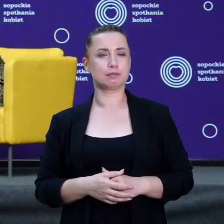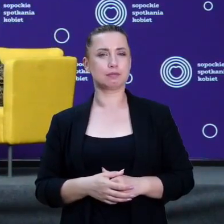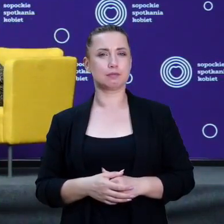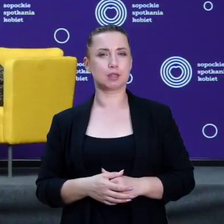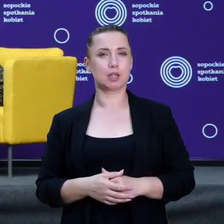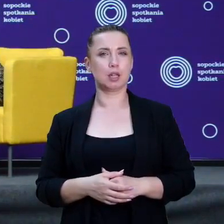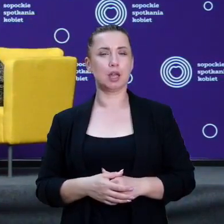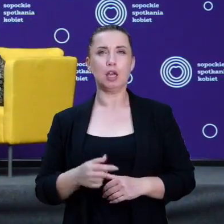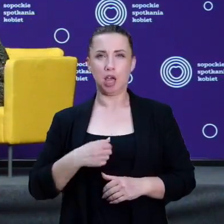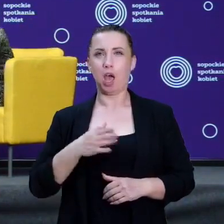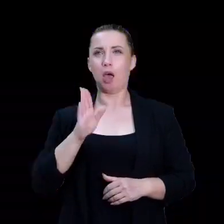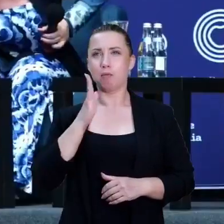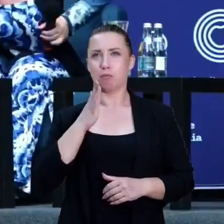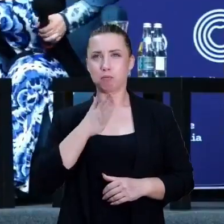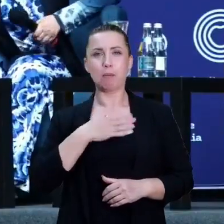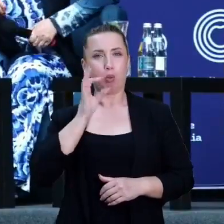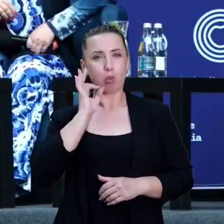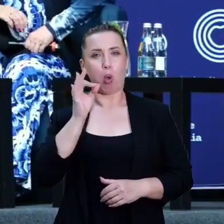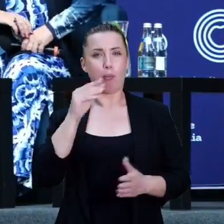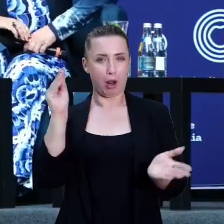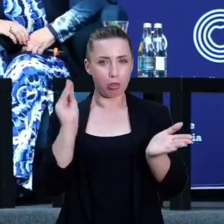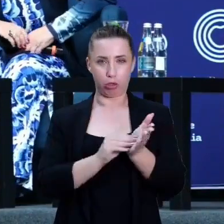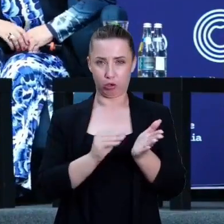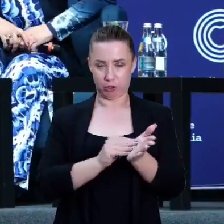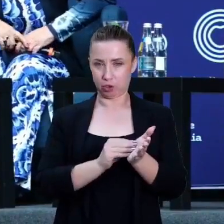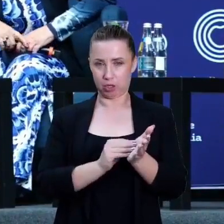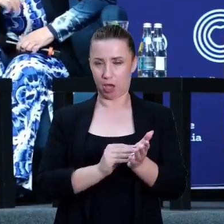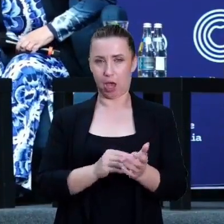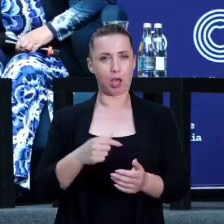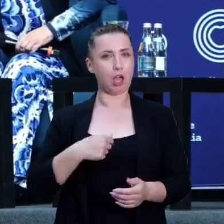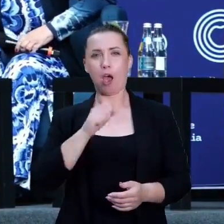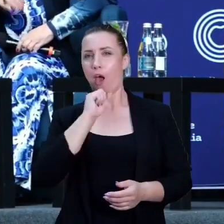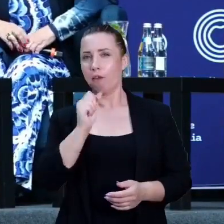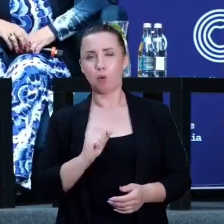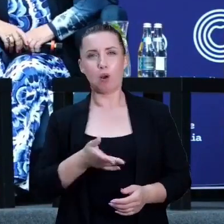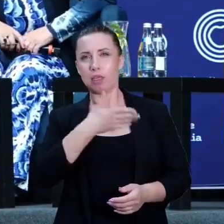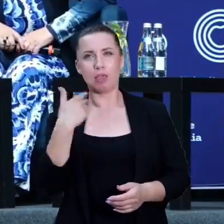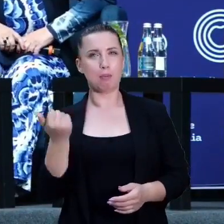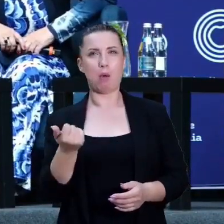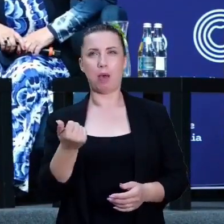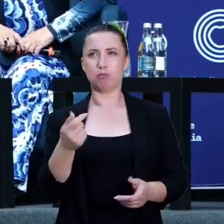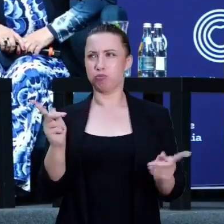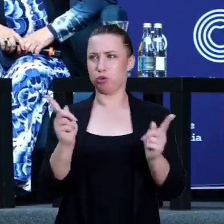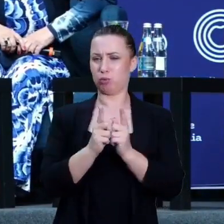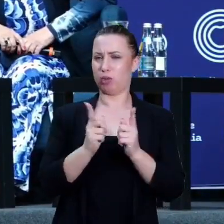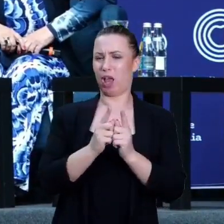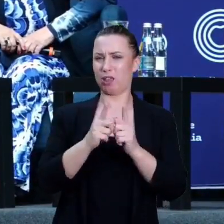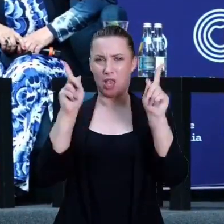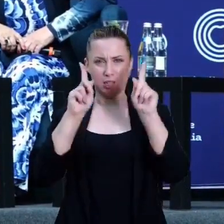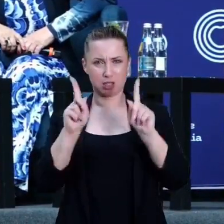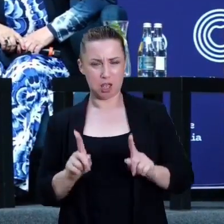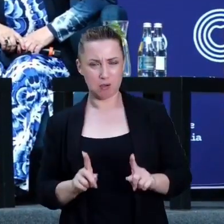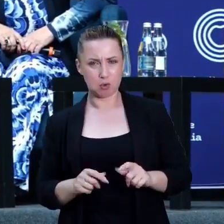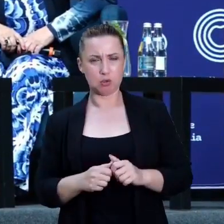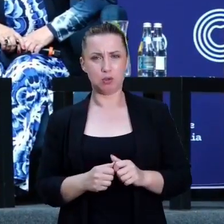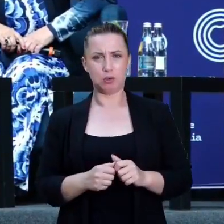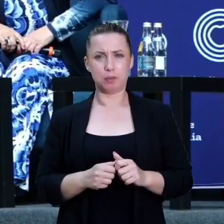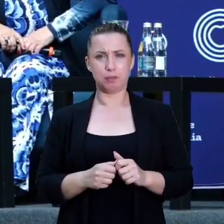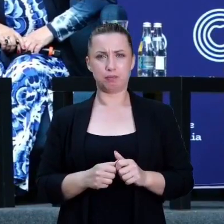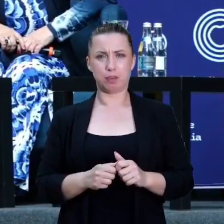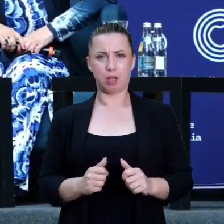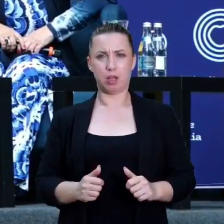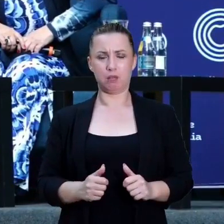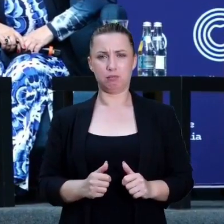mam jak najlepsze doświadczenia. Nie spotkałam się nigdy z takim jakimś zawodem, jeżeli chodzi w stosunku